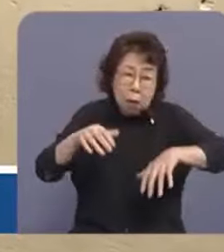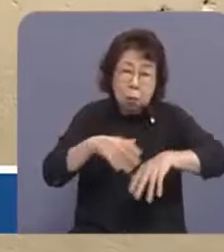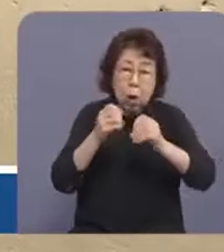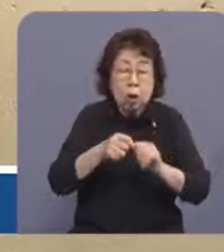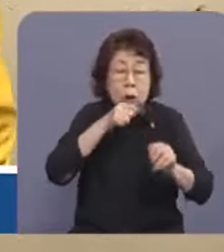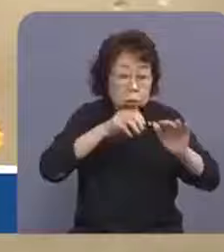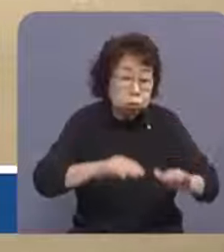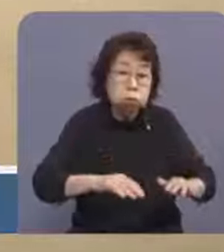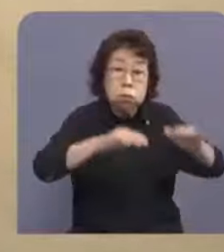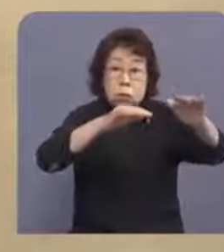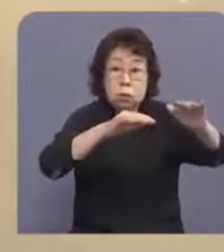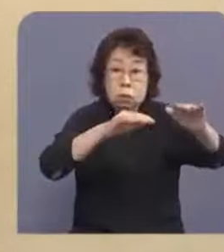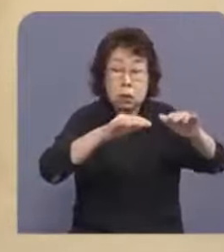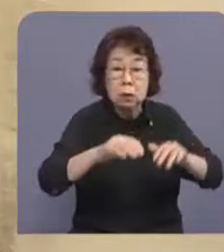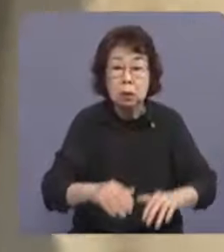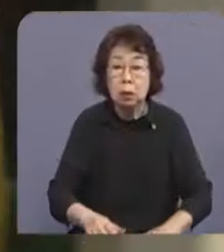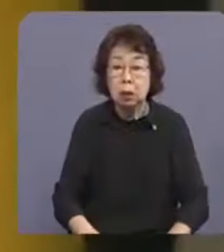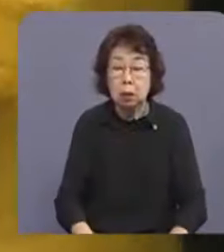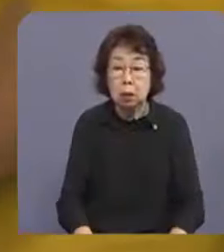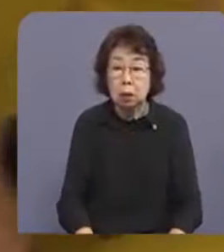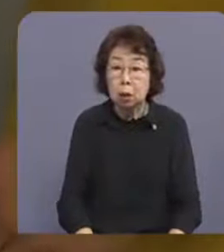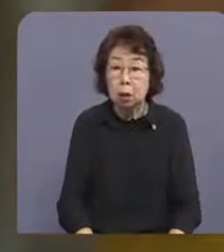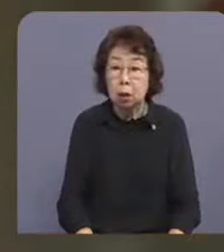물에 잠겼습니다.